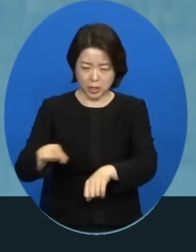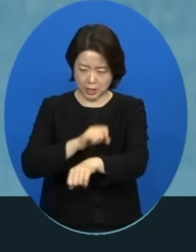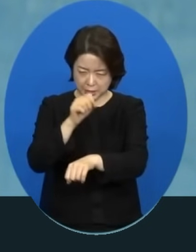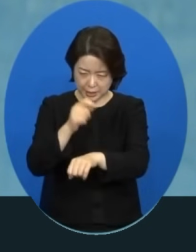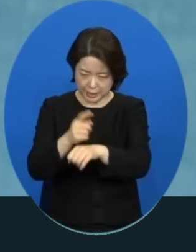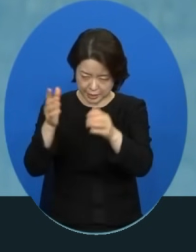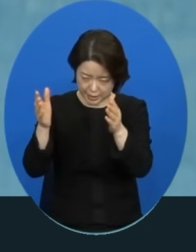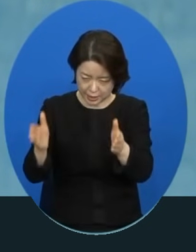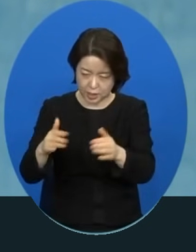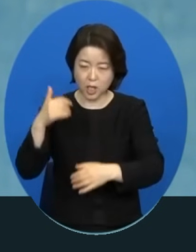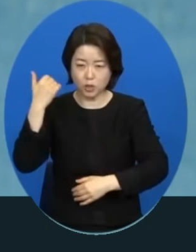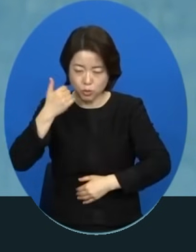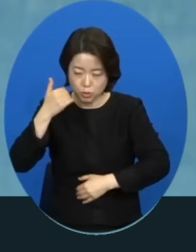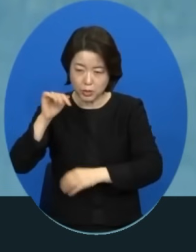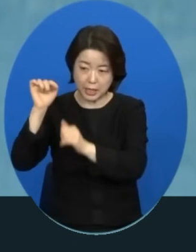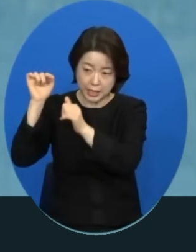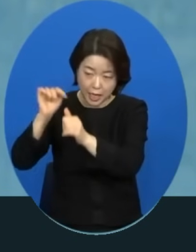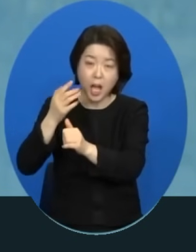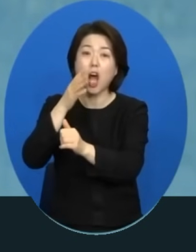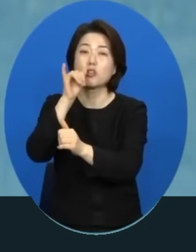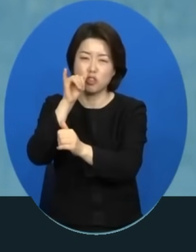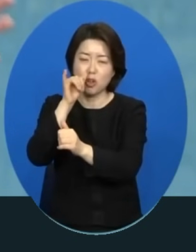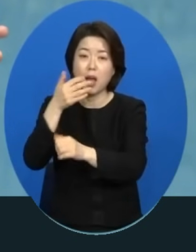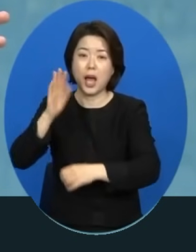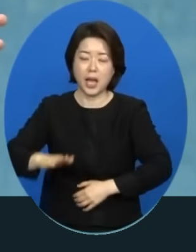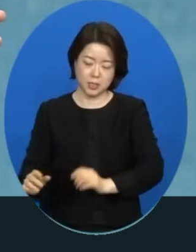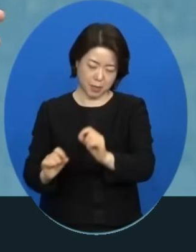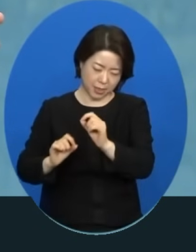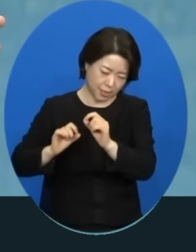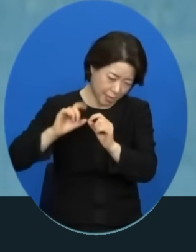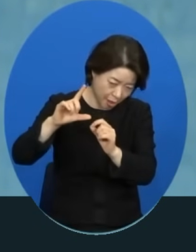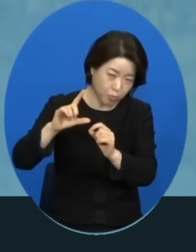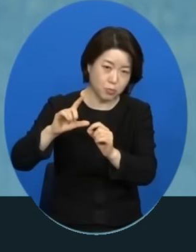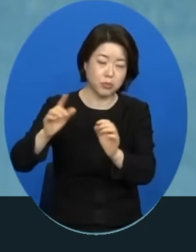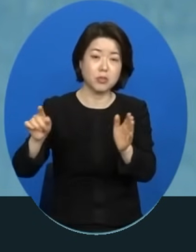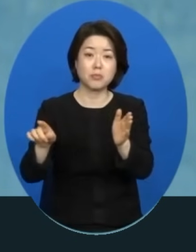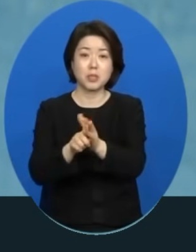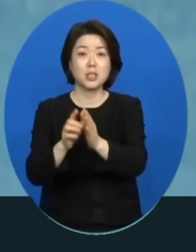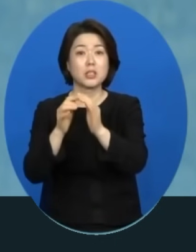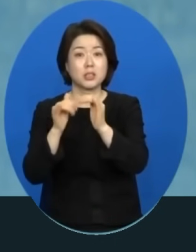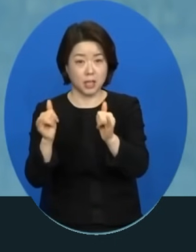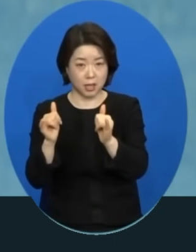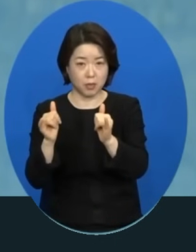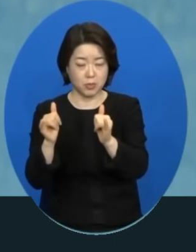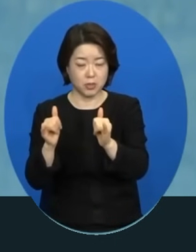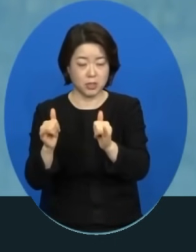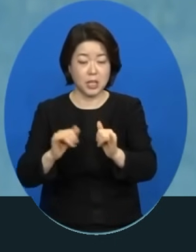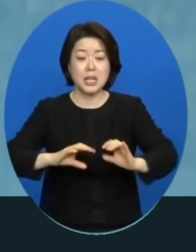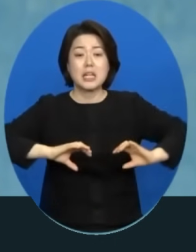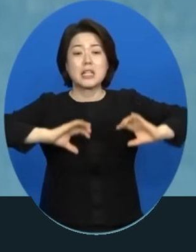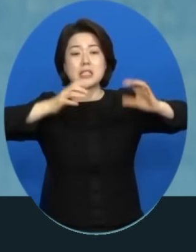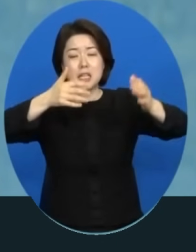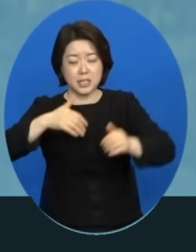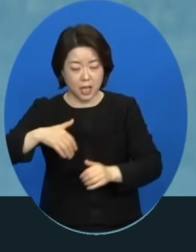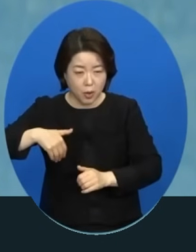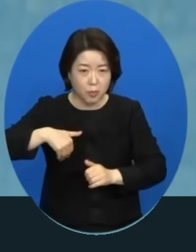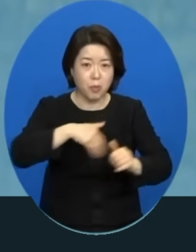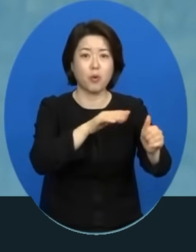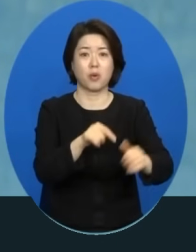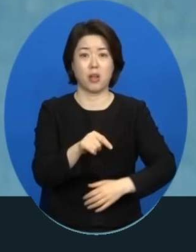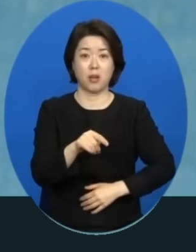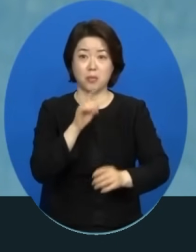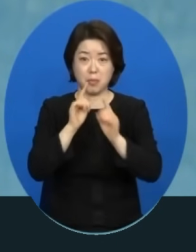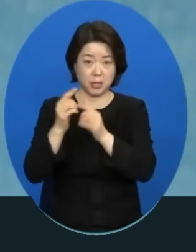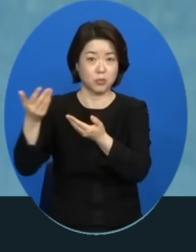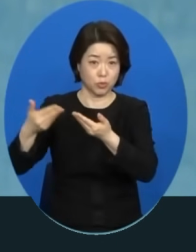시기에 누군가에는 그런 소명을 받을 수도 있습니다. 그러나 대부분의 그리스도인들에게는 세상 안에서 살라고 말씀을